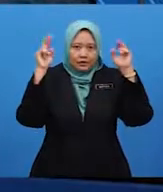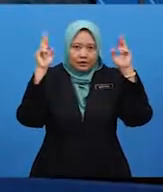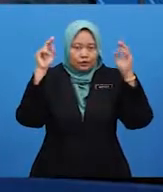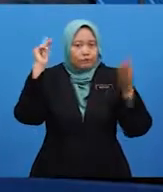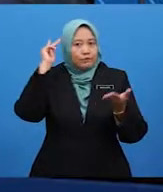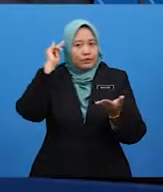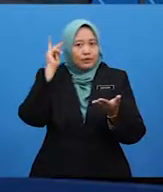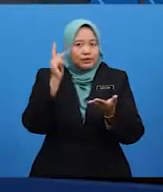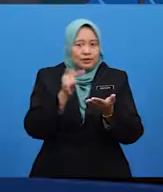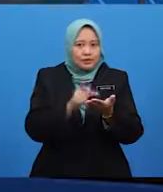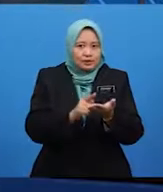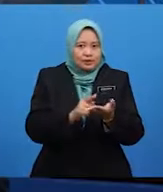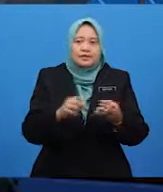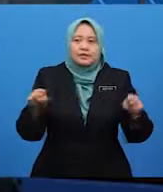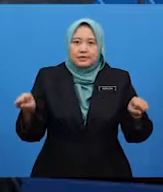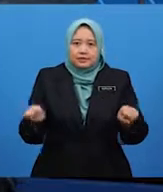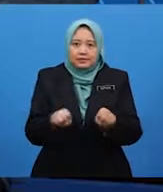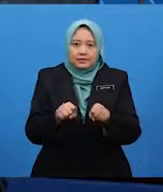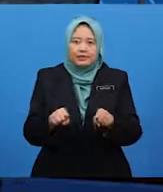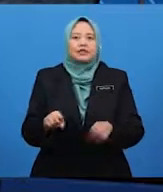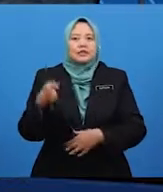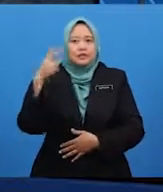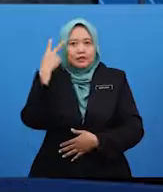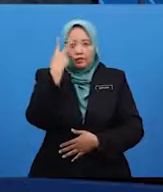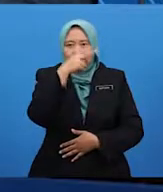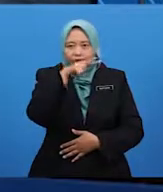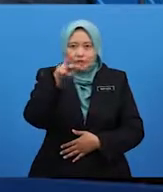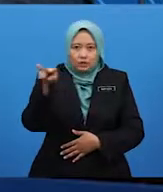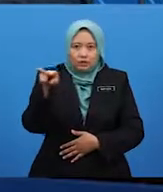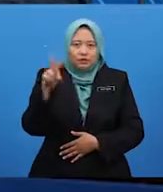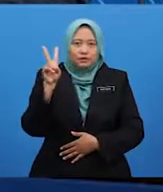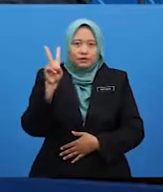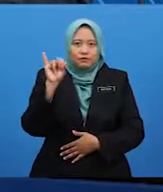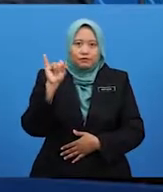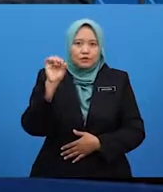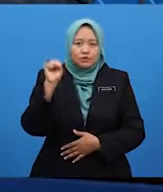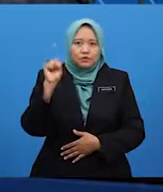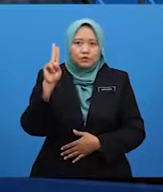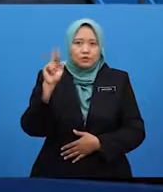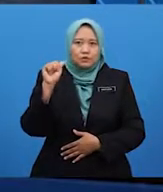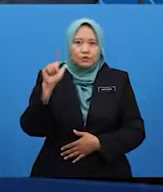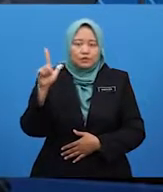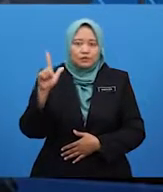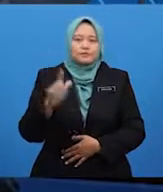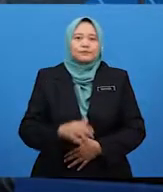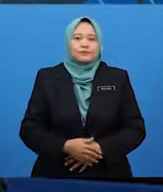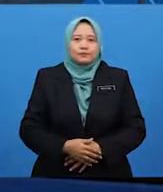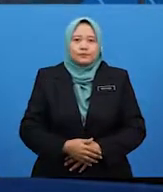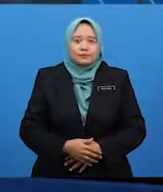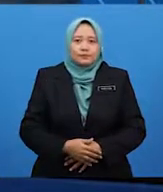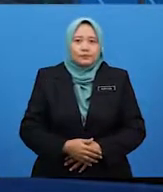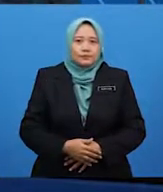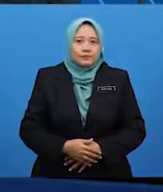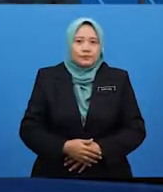boleh persilakan Cikgu Arif lebih dahulu untuk menerangkan apa yang dimasukkan dengan seni visual itu. Baik, terima kasih Cikgu Don.